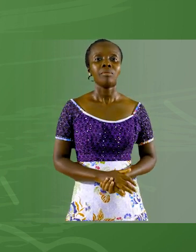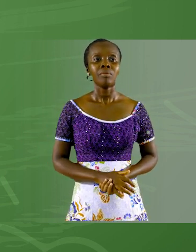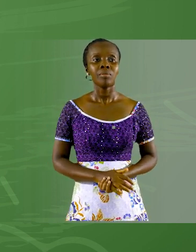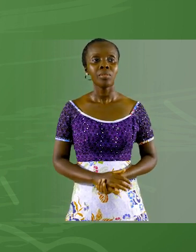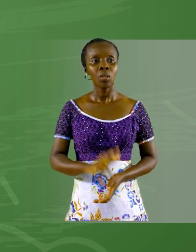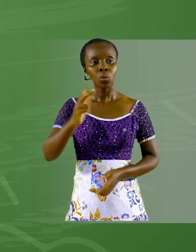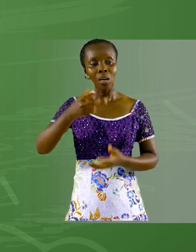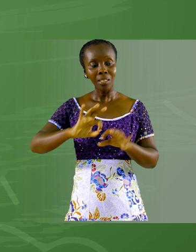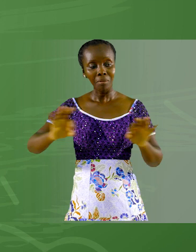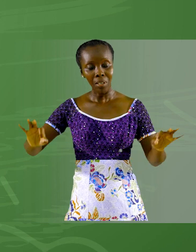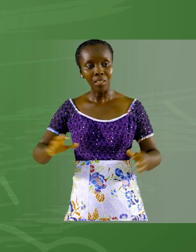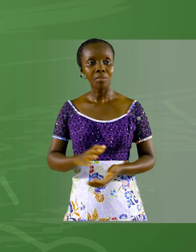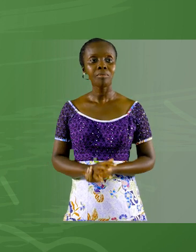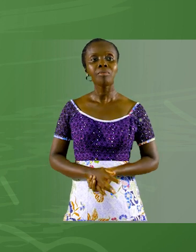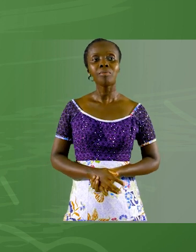Pour la troisième phrase,